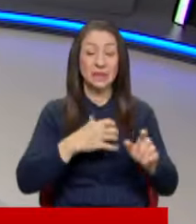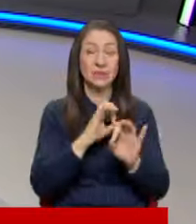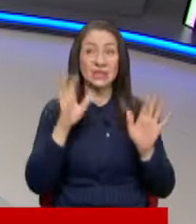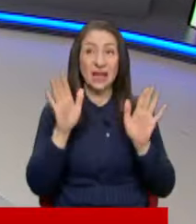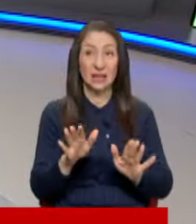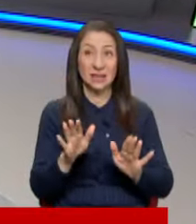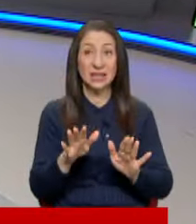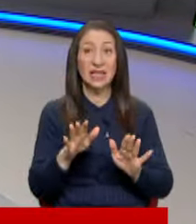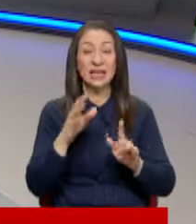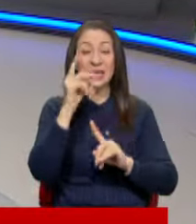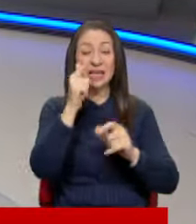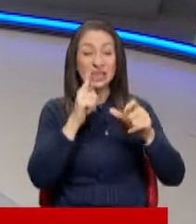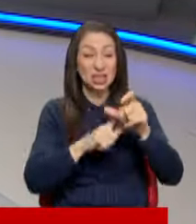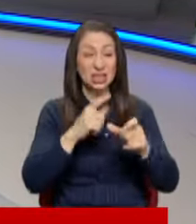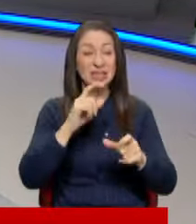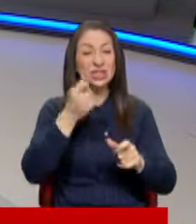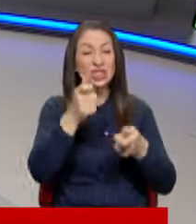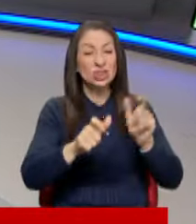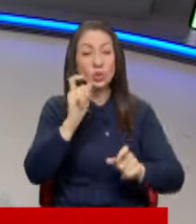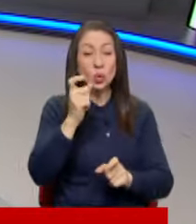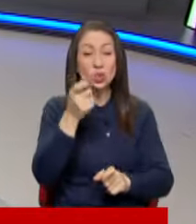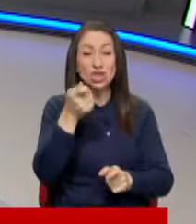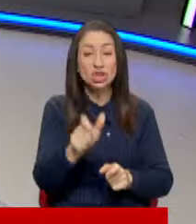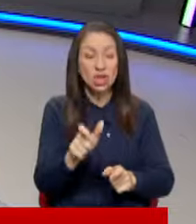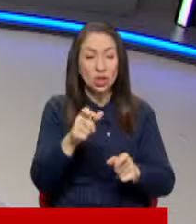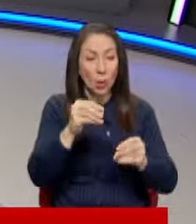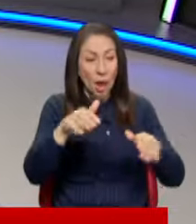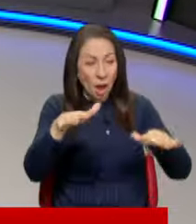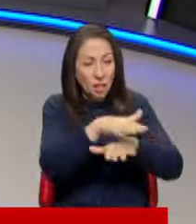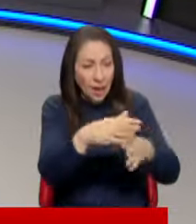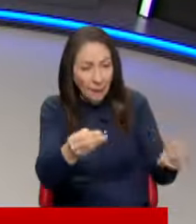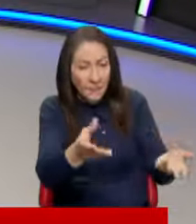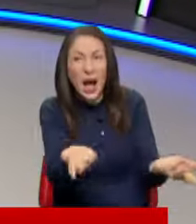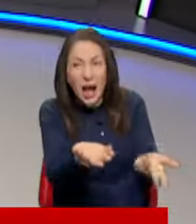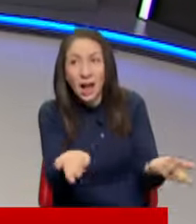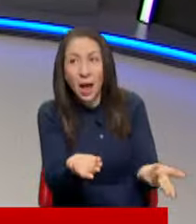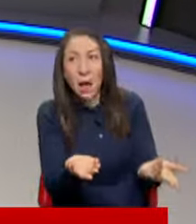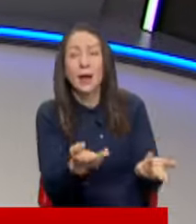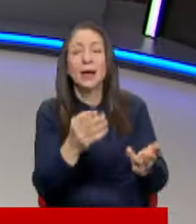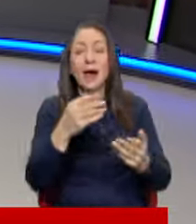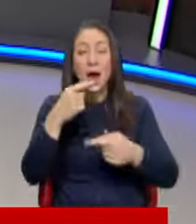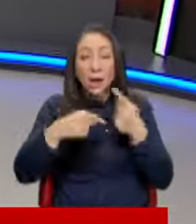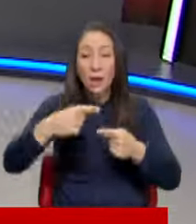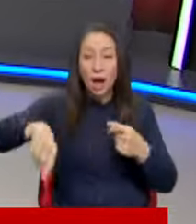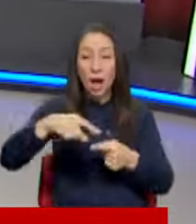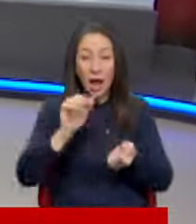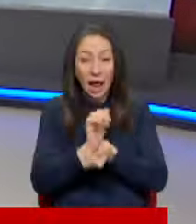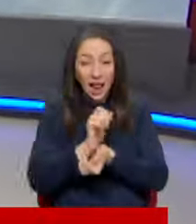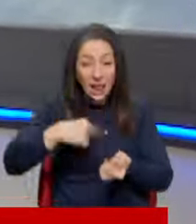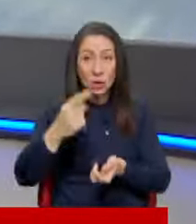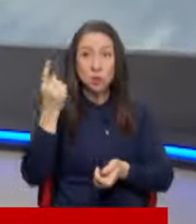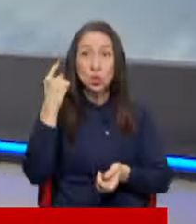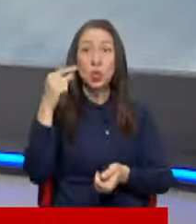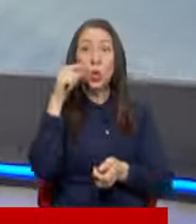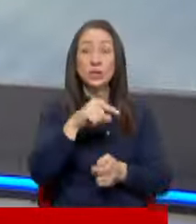kaldık iliçte işçiler 9 işçi toprağın altında ve yakınları aileleri dün